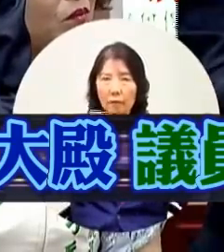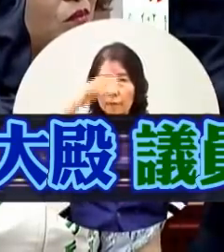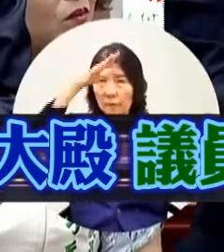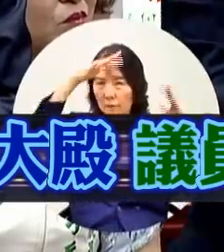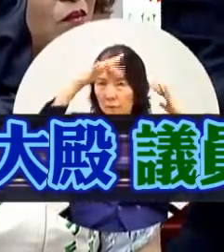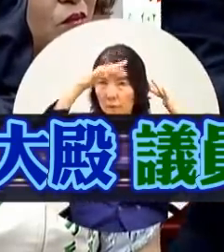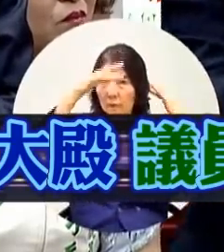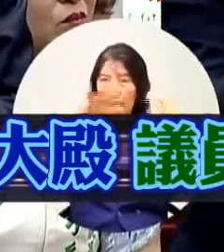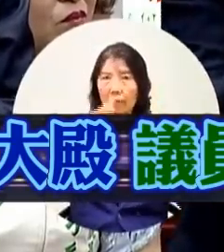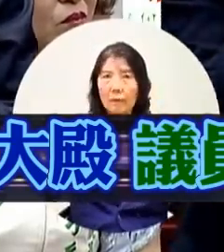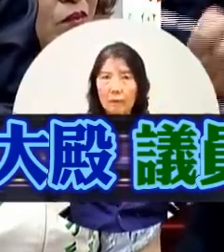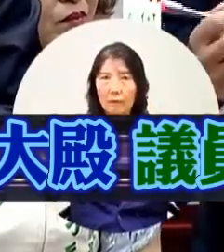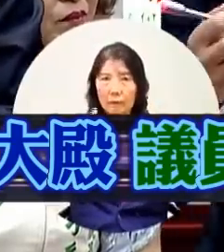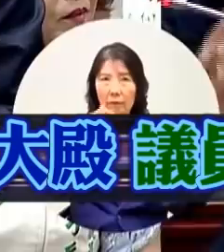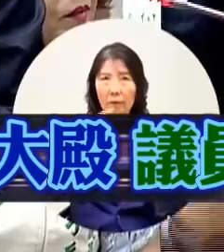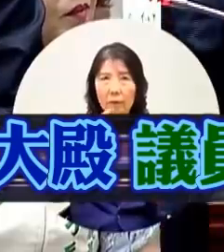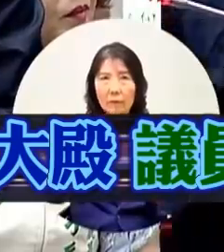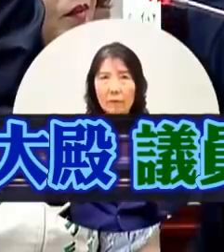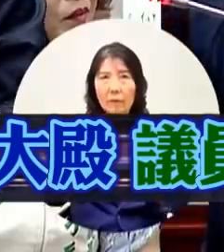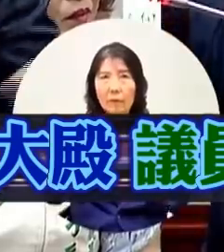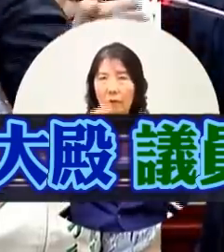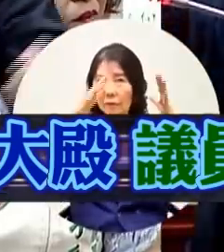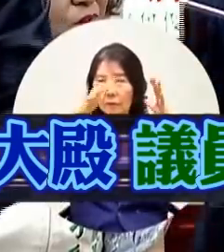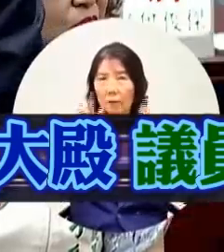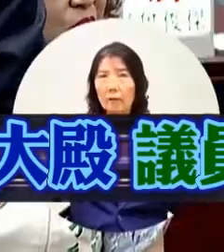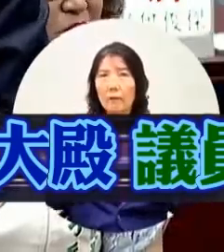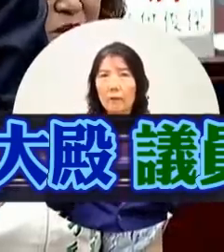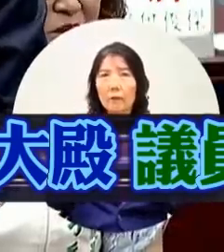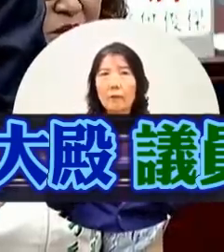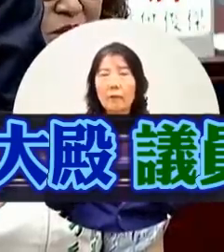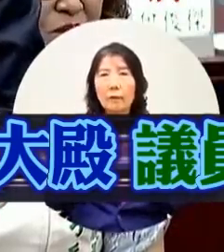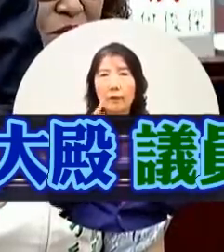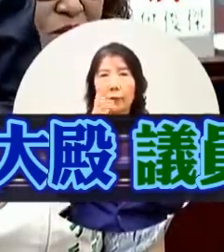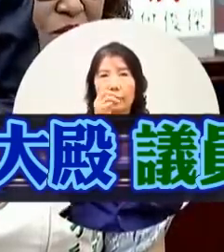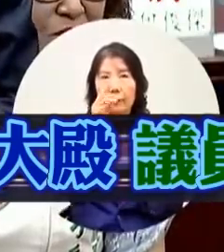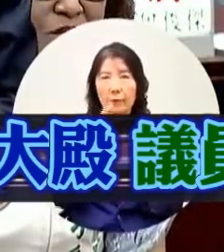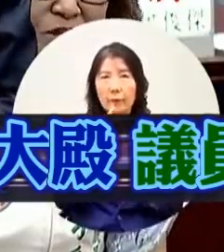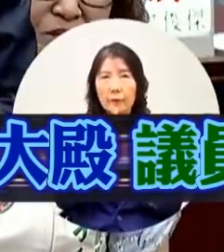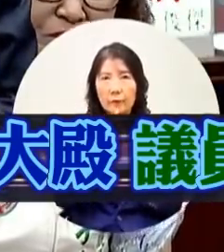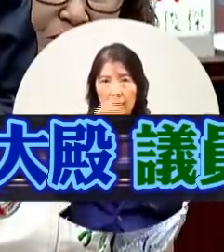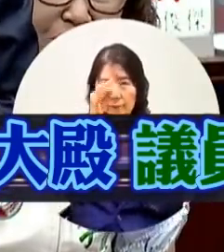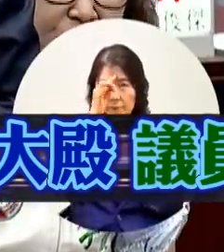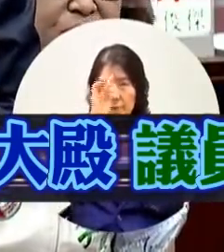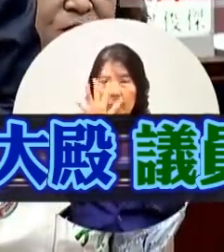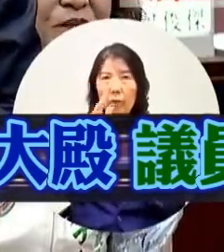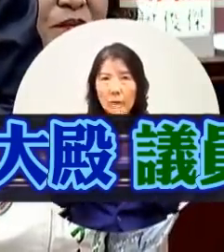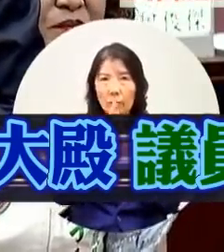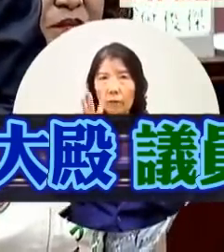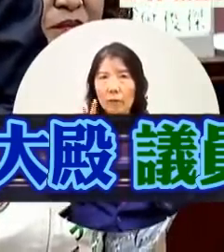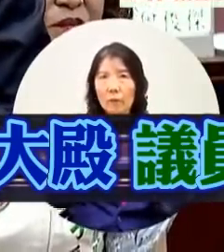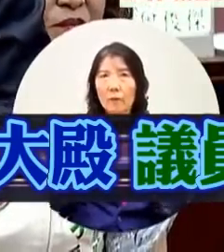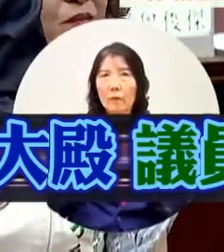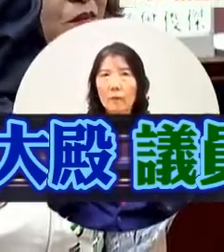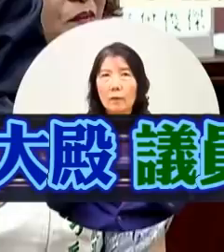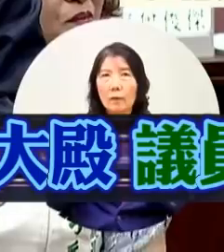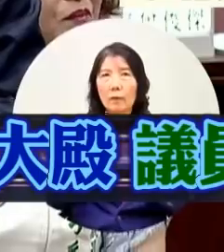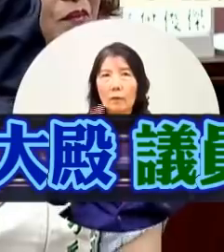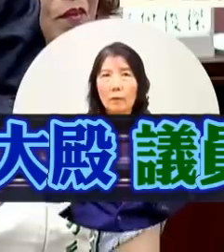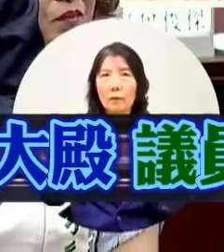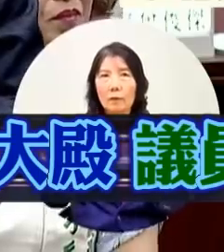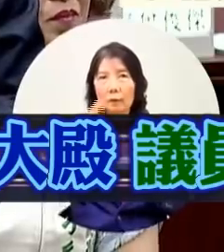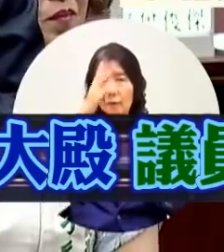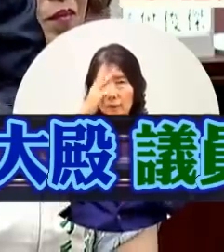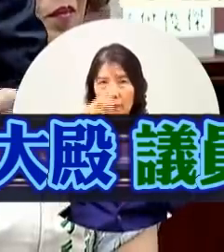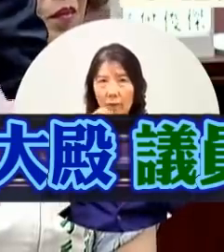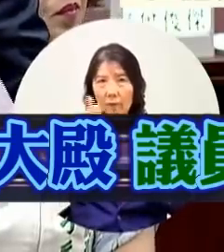还有拜观世音菩萨， 都有。 好，所以市长，这个局长够接地气。平常我在跑基层的时候，他常常看他跑各种公庙，了